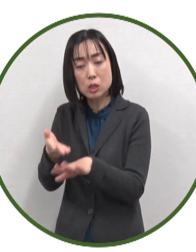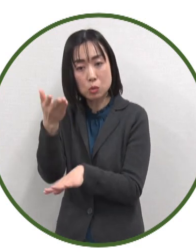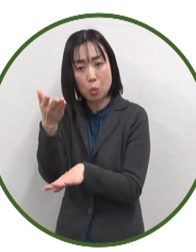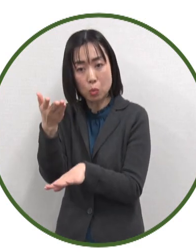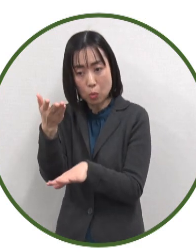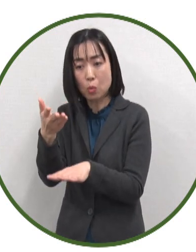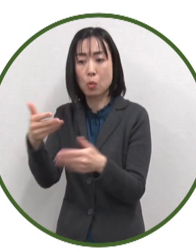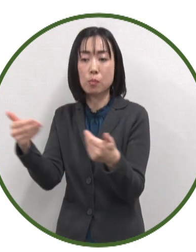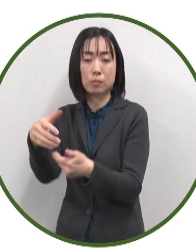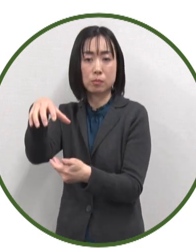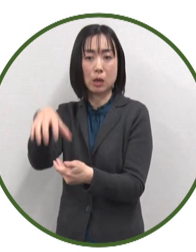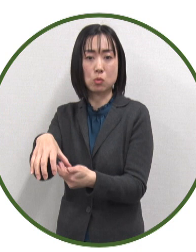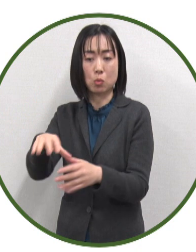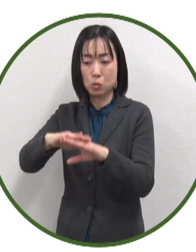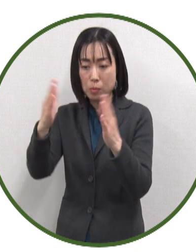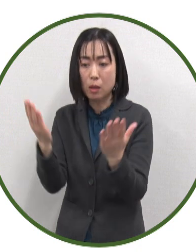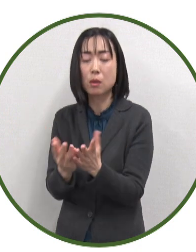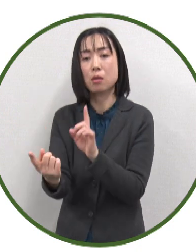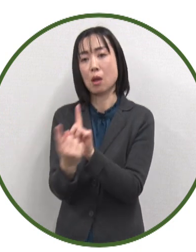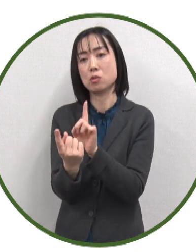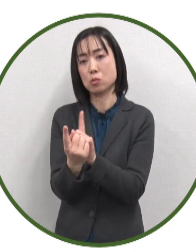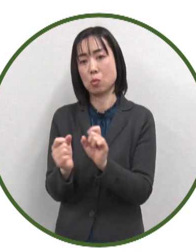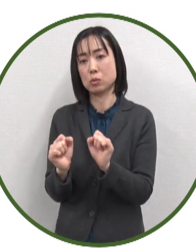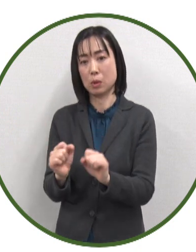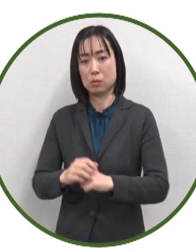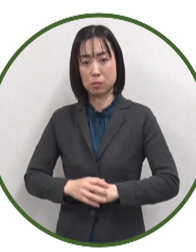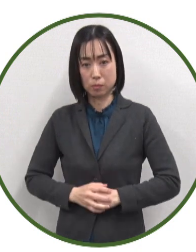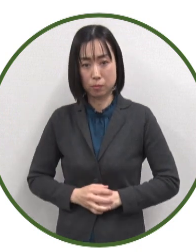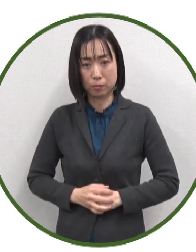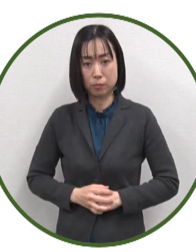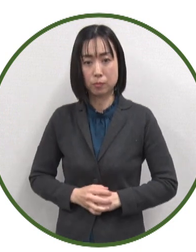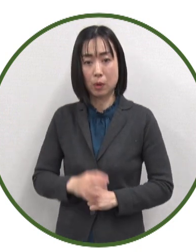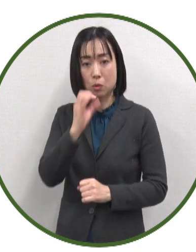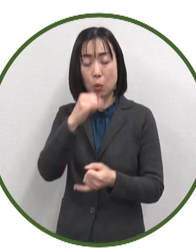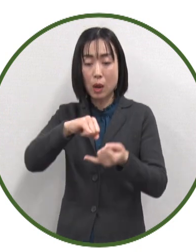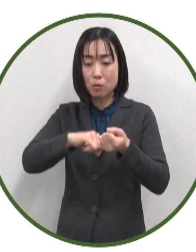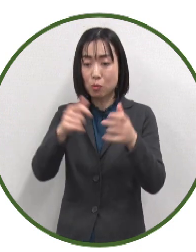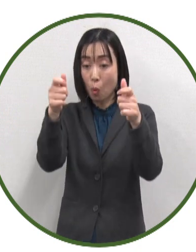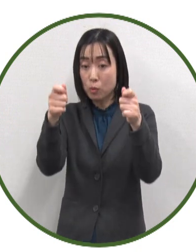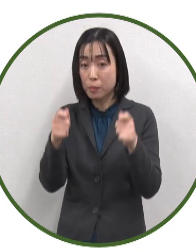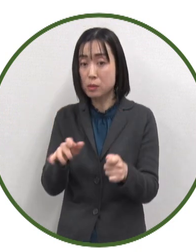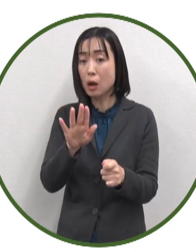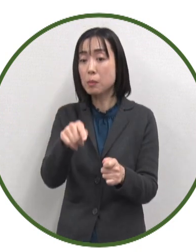方すべてを対象とすることとします。予